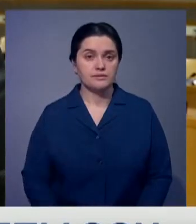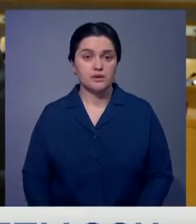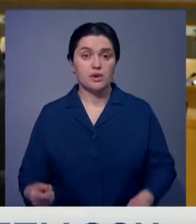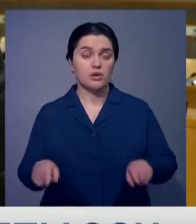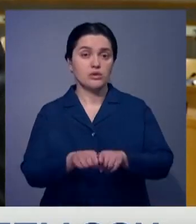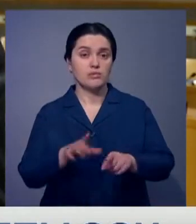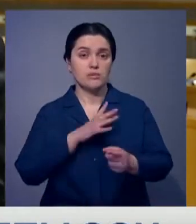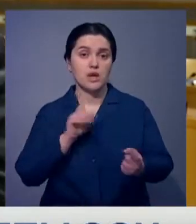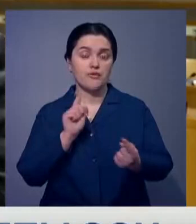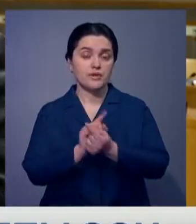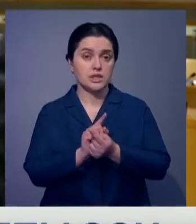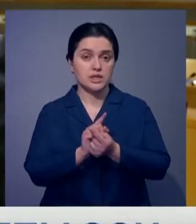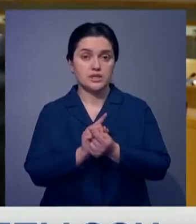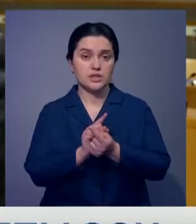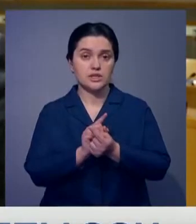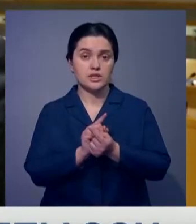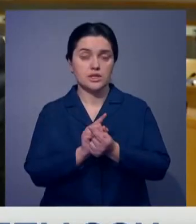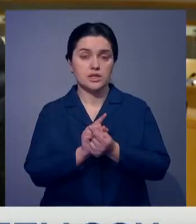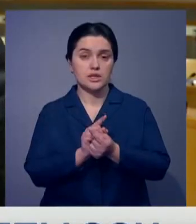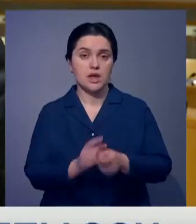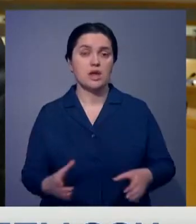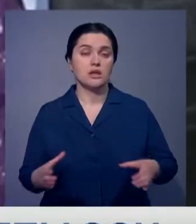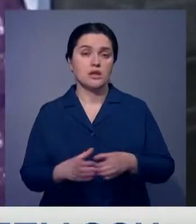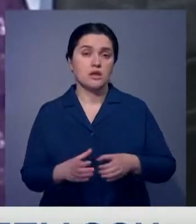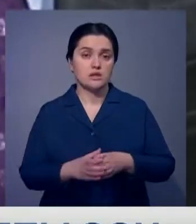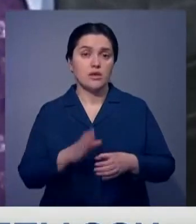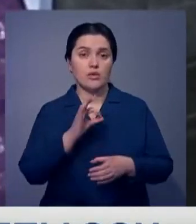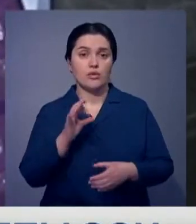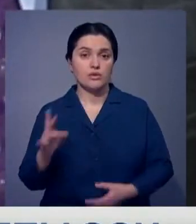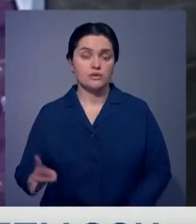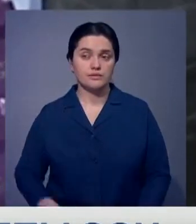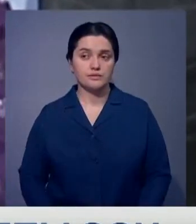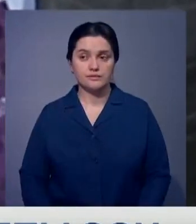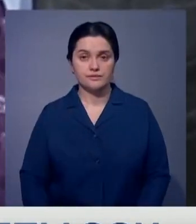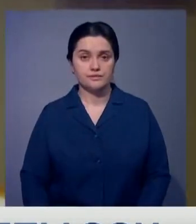также состоялись встречи с рядом организаций ООН.